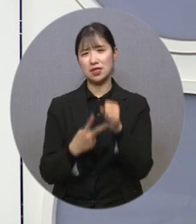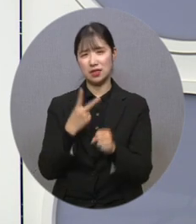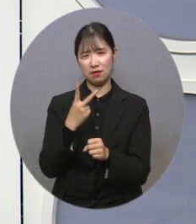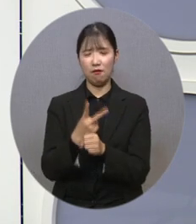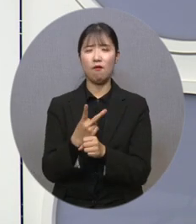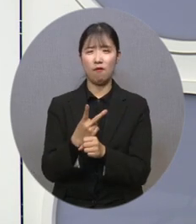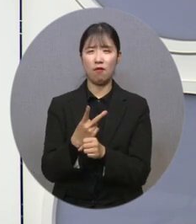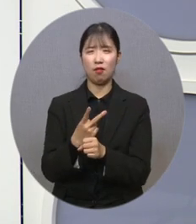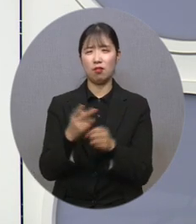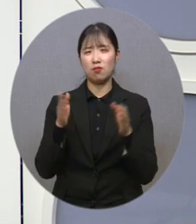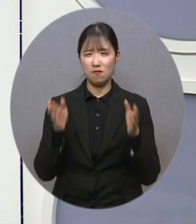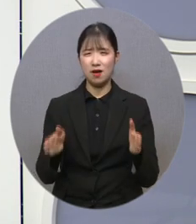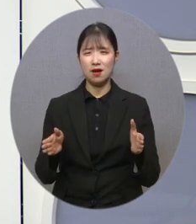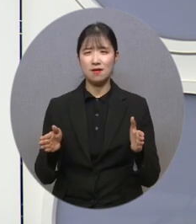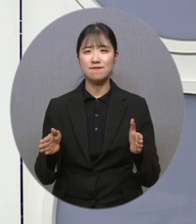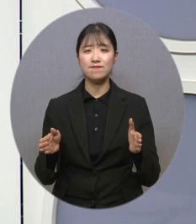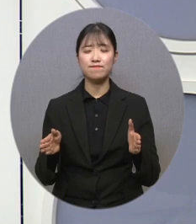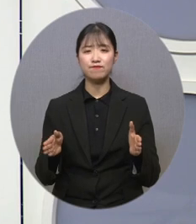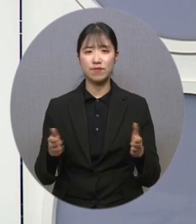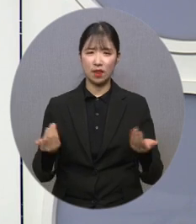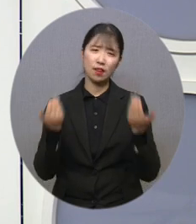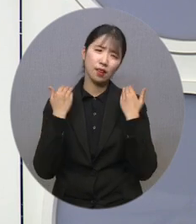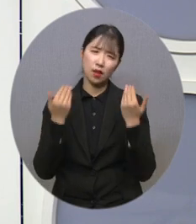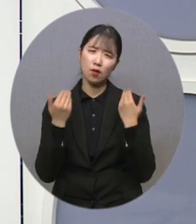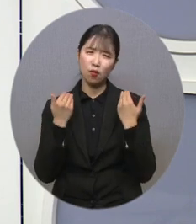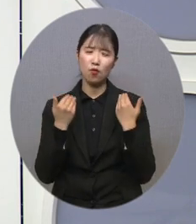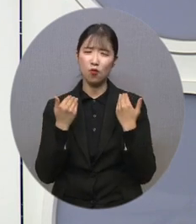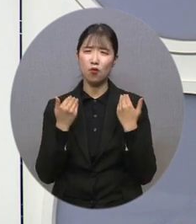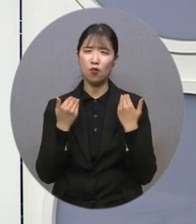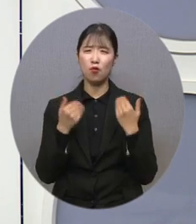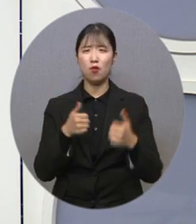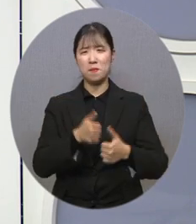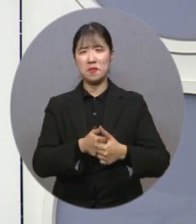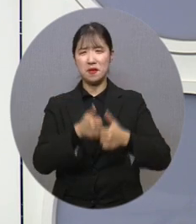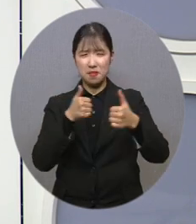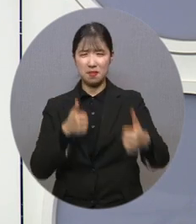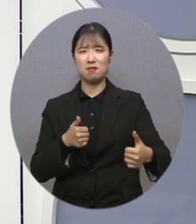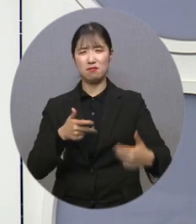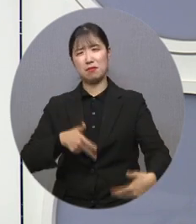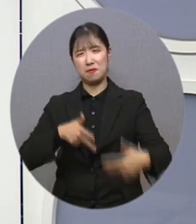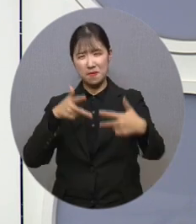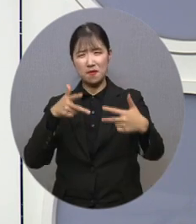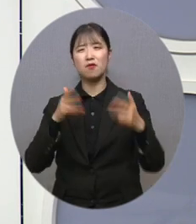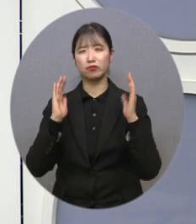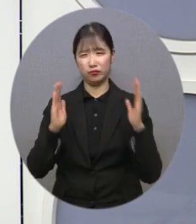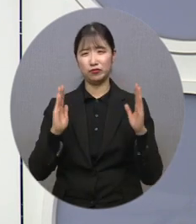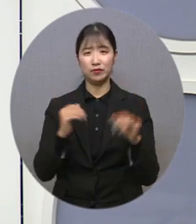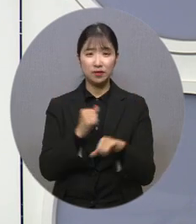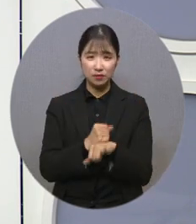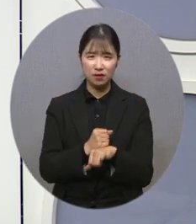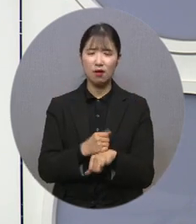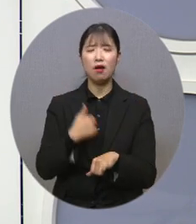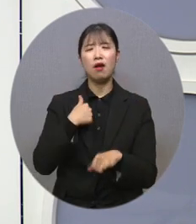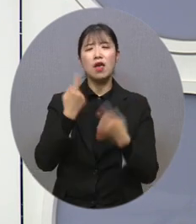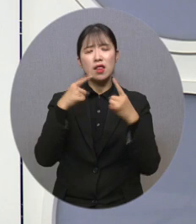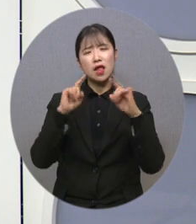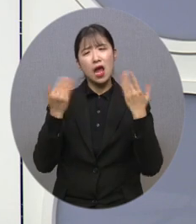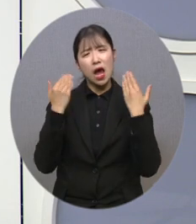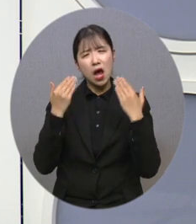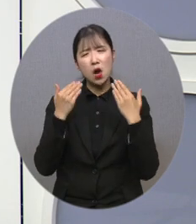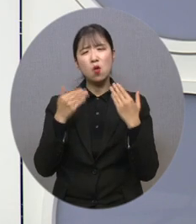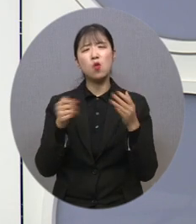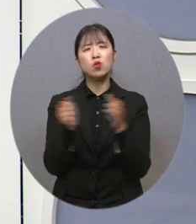2년이 걸리는 시간 동안 학교는 비대면 수업을 해야 하고 또 우리 대학의 특성상